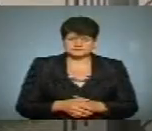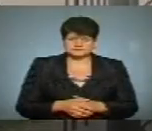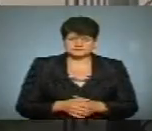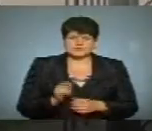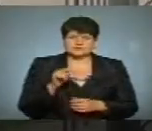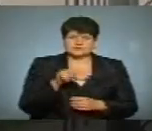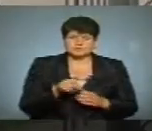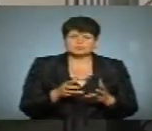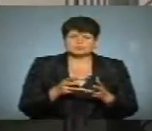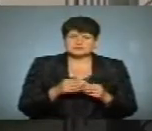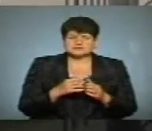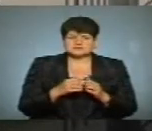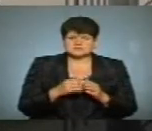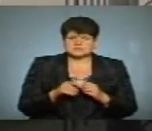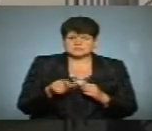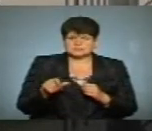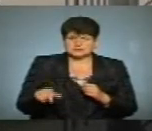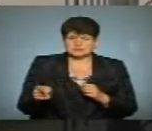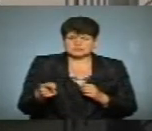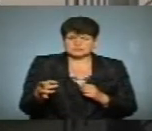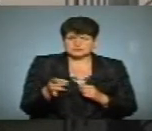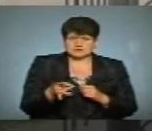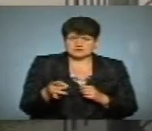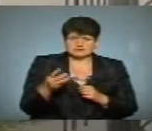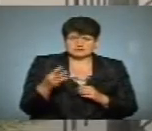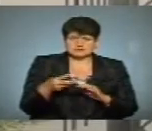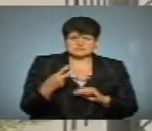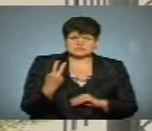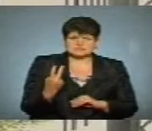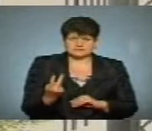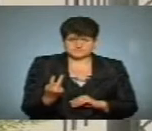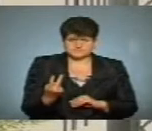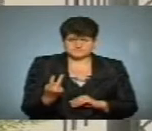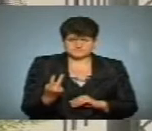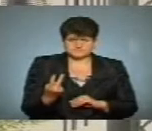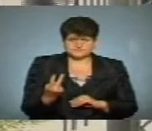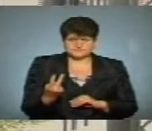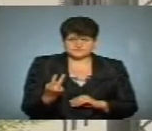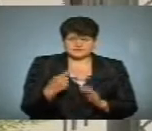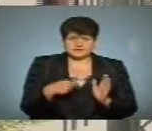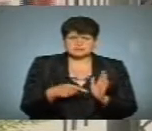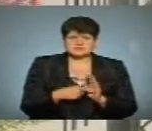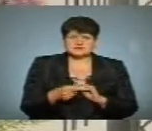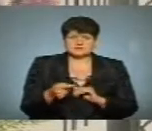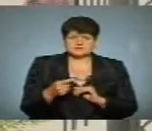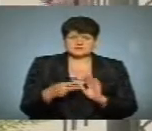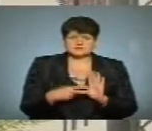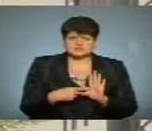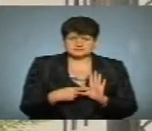тому числі серед мешканців Тернопільського району 32, місто Тернопіль